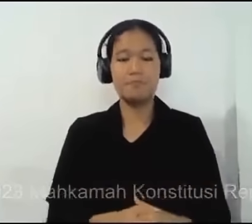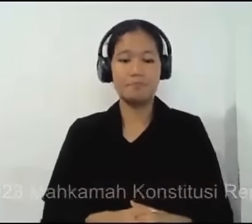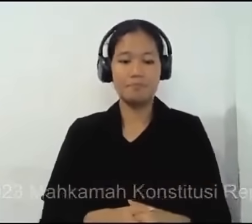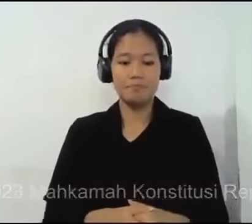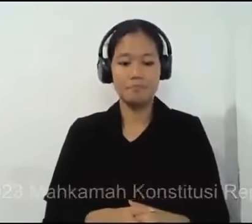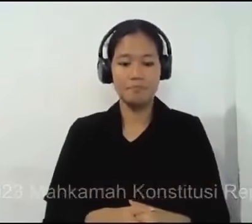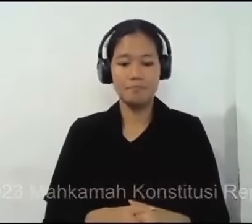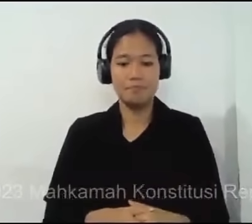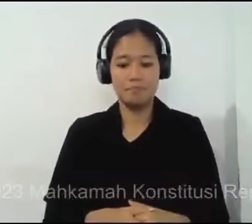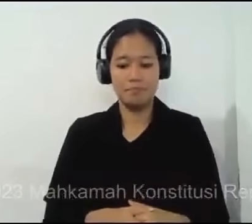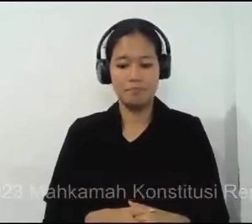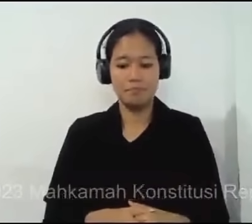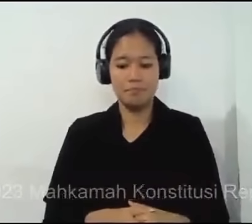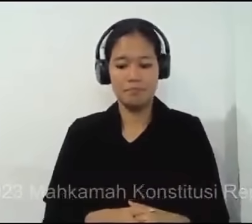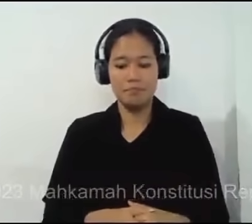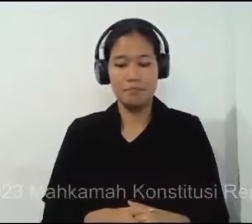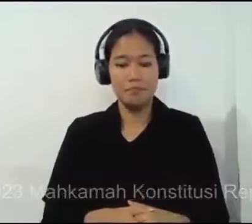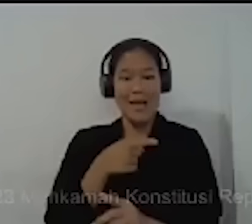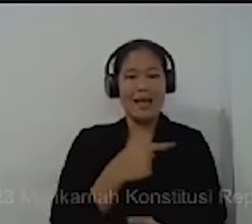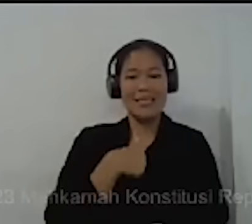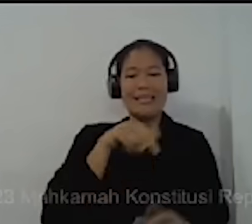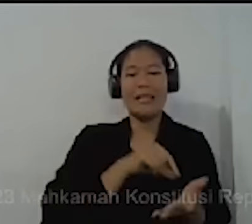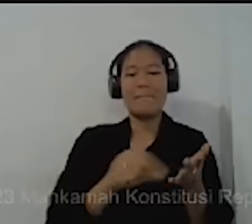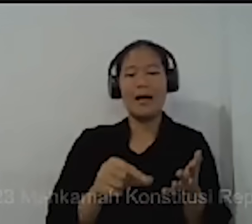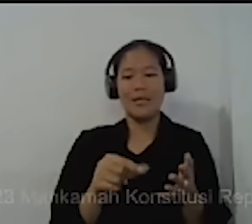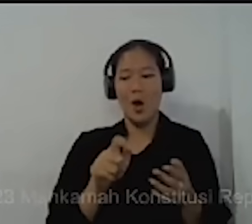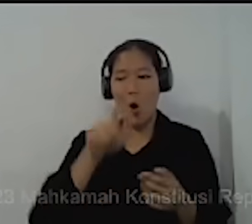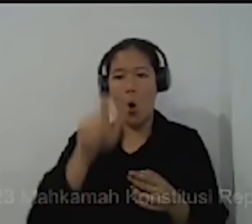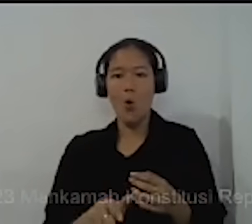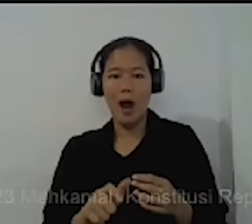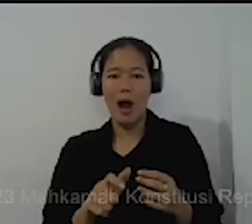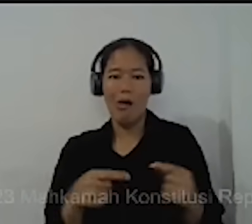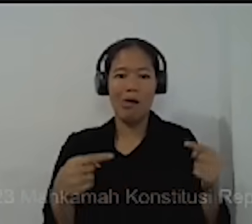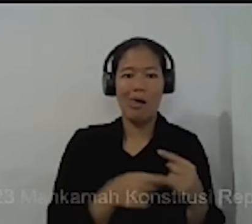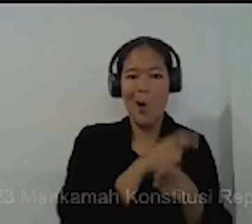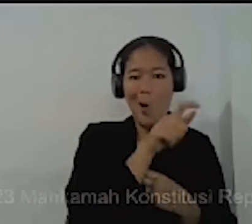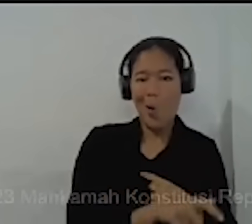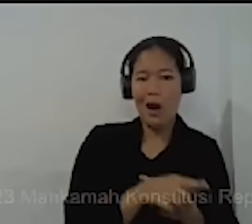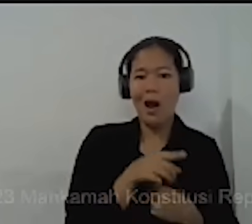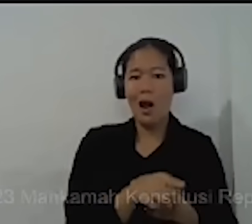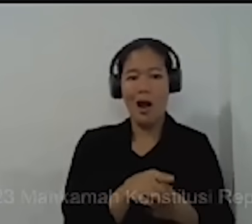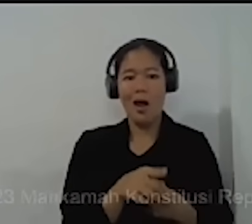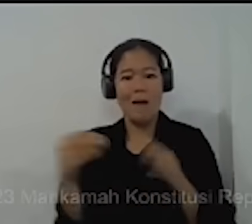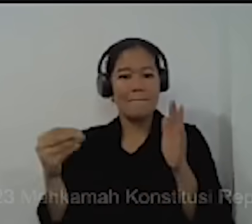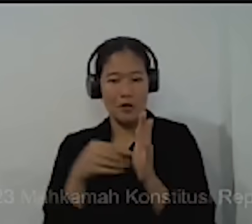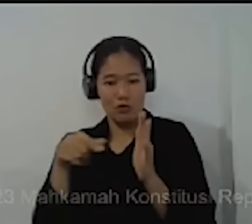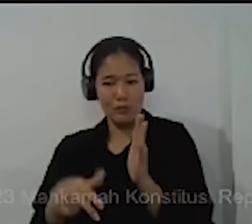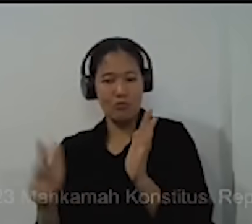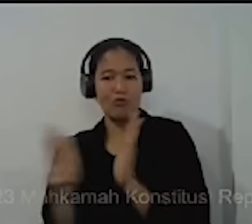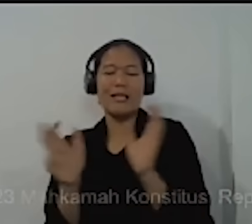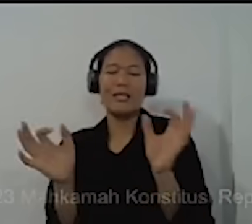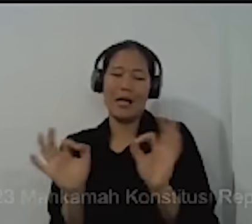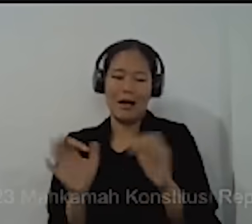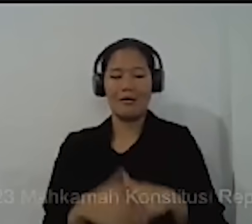dibacakan legal standing dianggap sudah Nah tapi itu jeruk makan jeruk tidak masuk di putusan